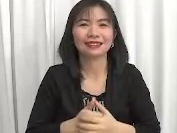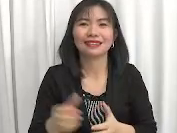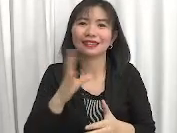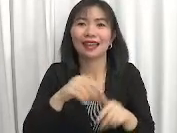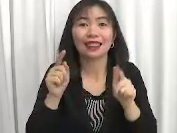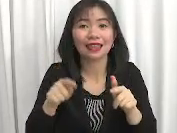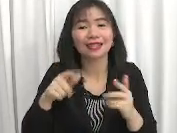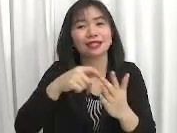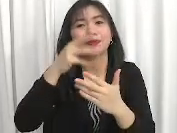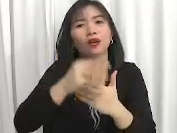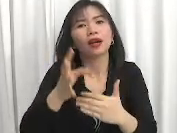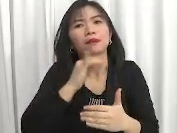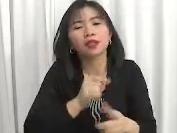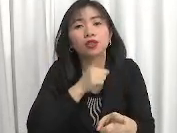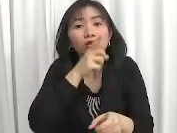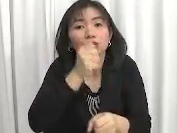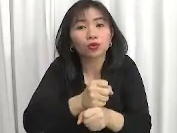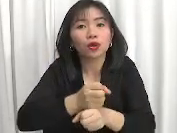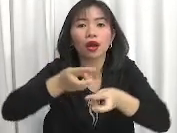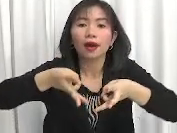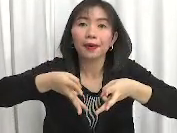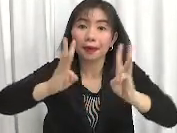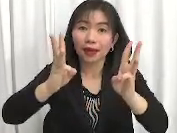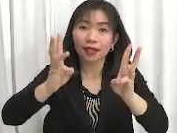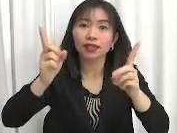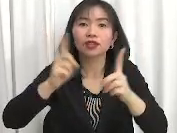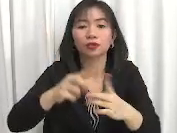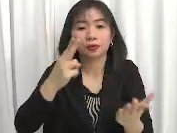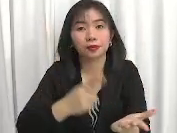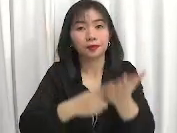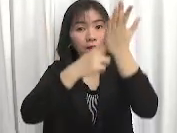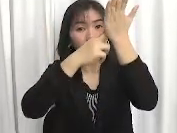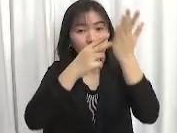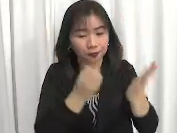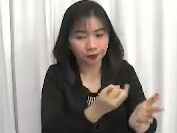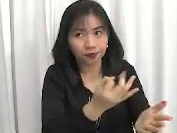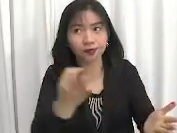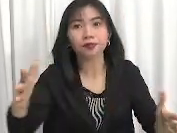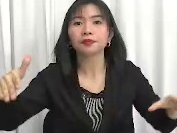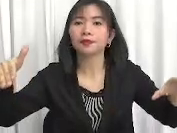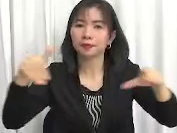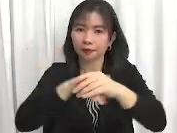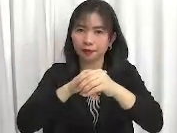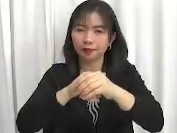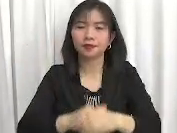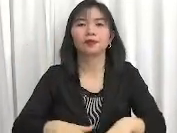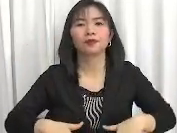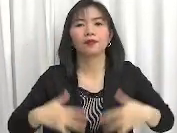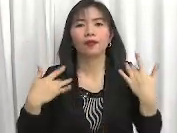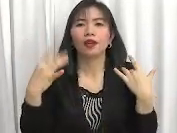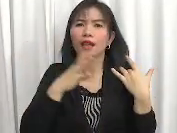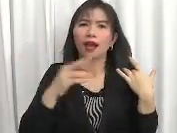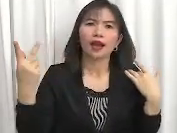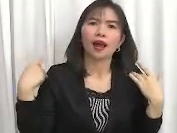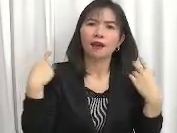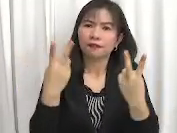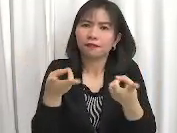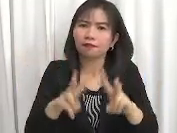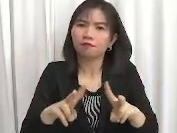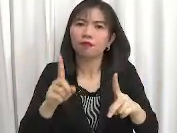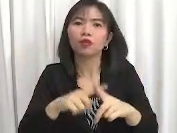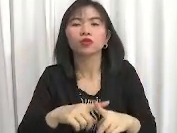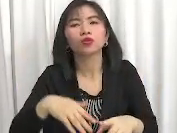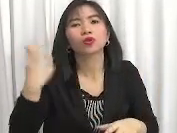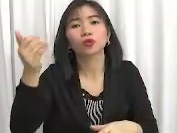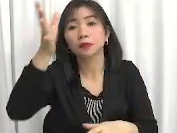na dinisenyo para makatulong sa mga mag-asawa. Hmm. At higit sa lahat upang pakinabangan ng mag-asawa at